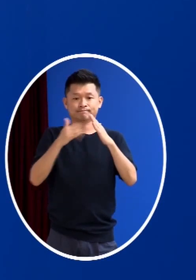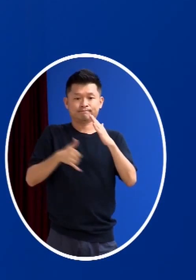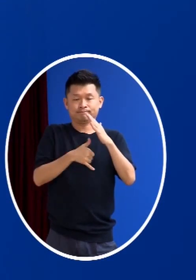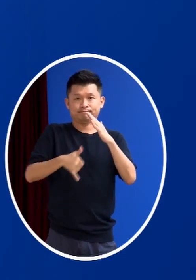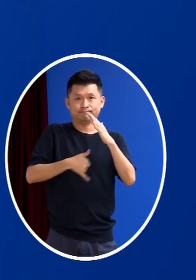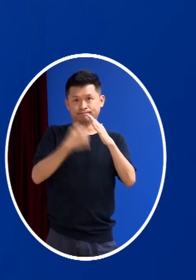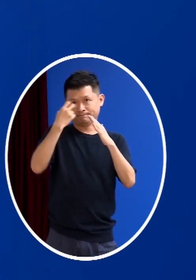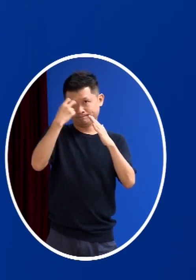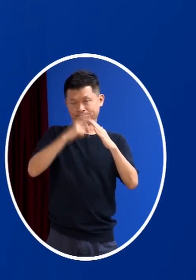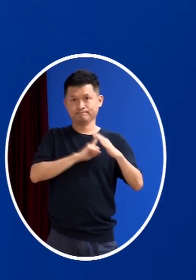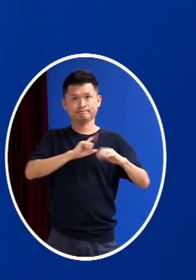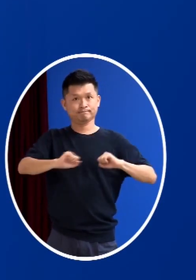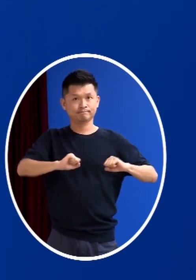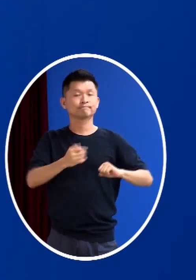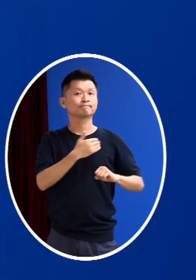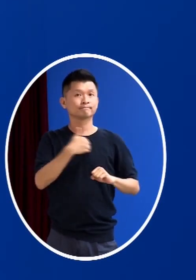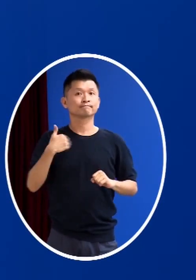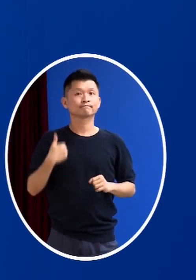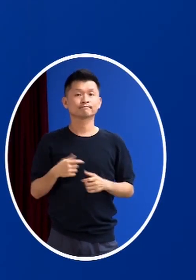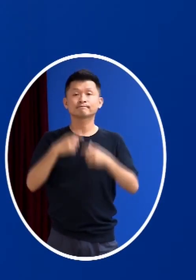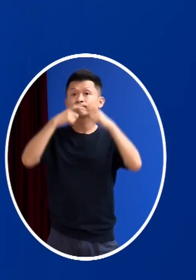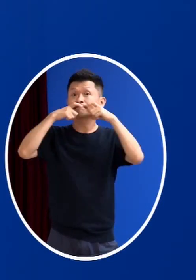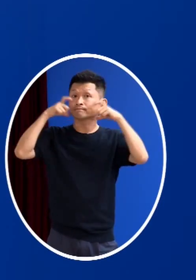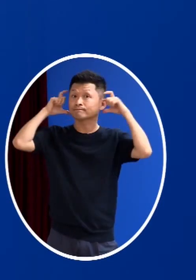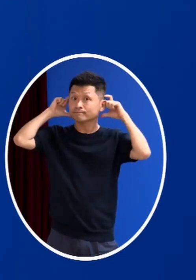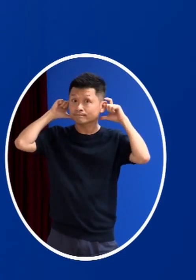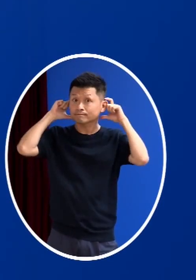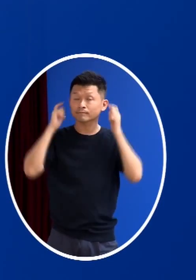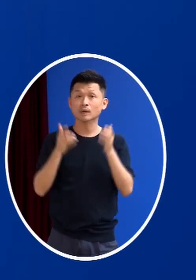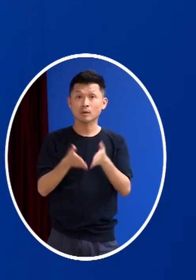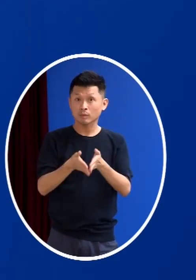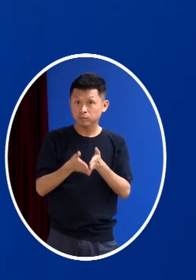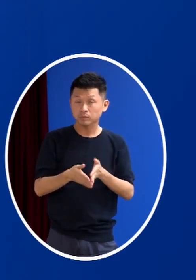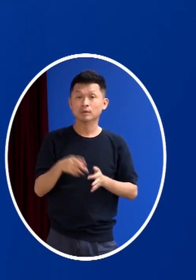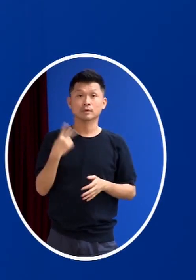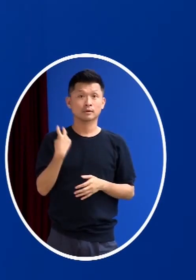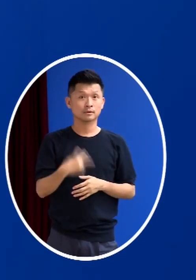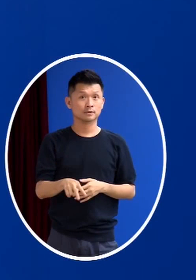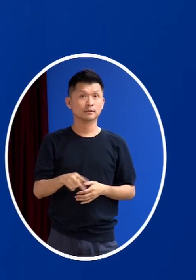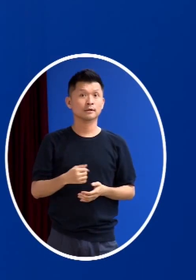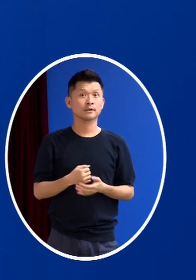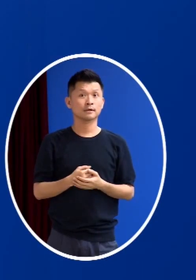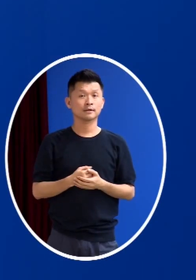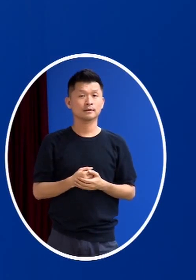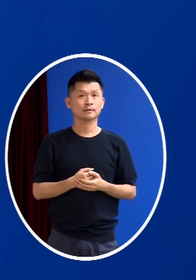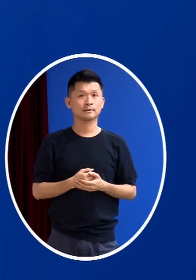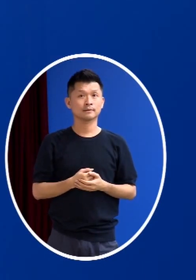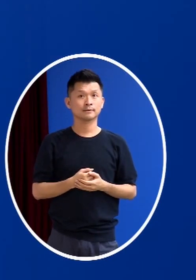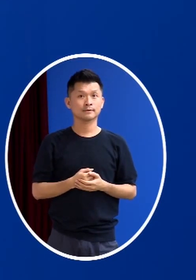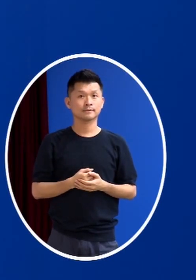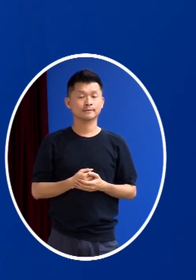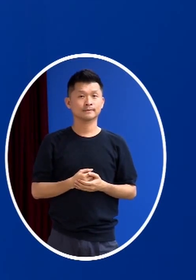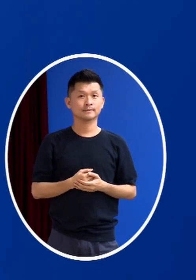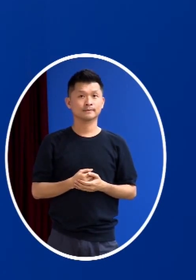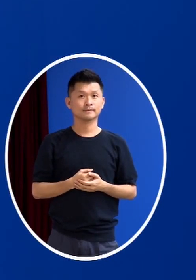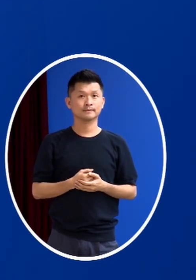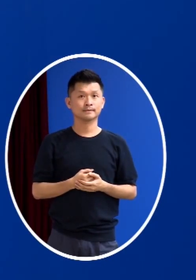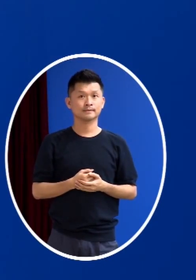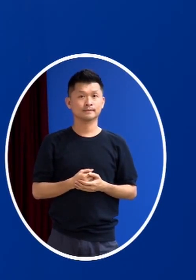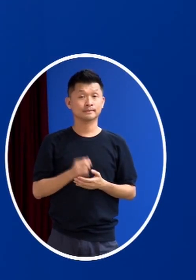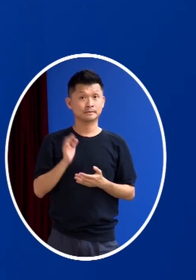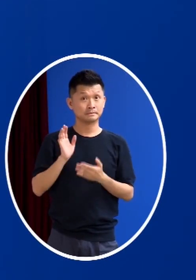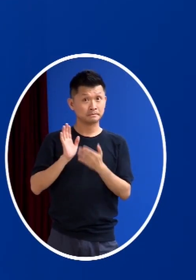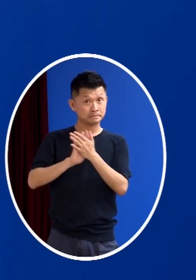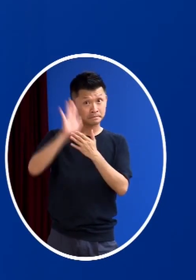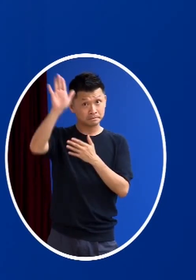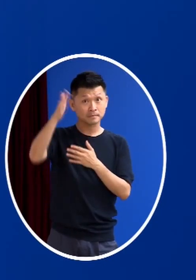那就是就是戴口罩，就避免这个就是会有这个未来，当然说